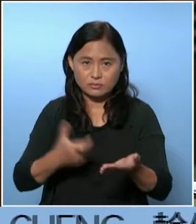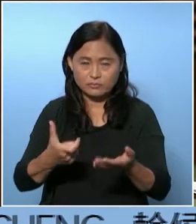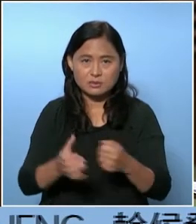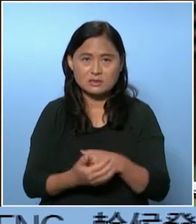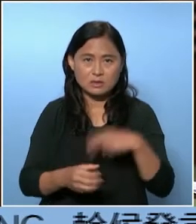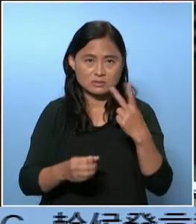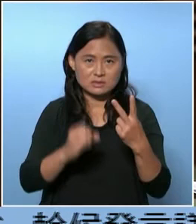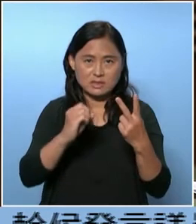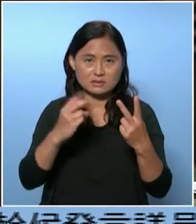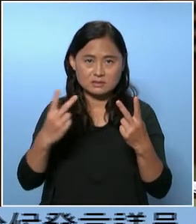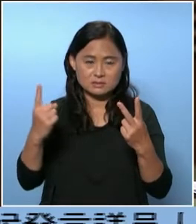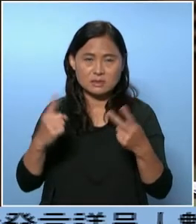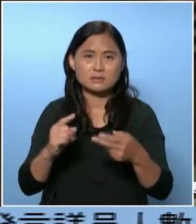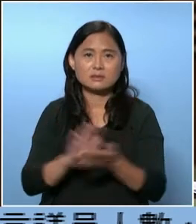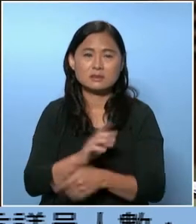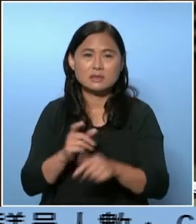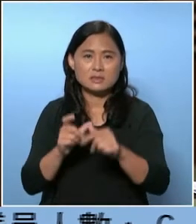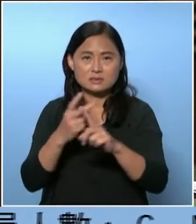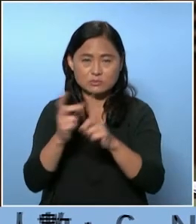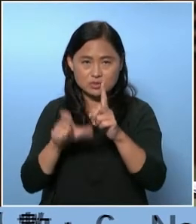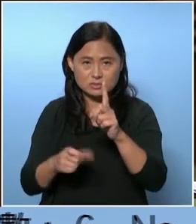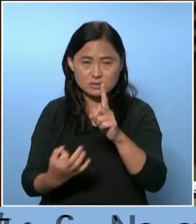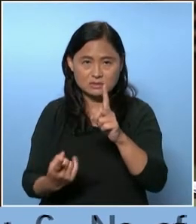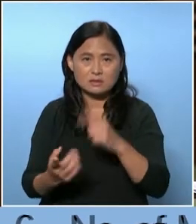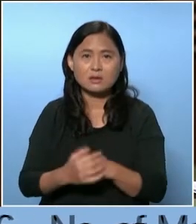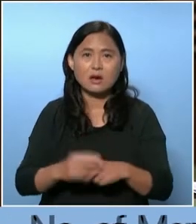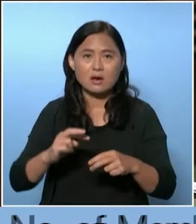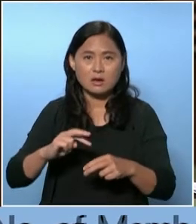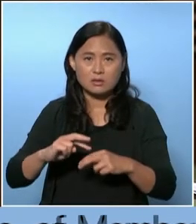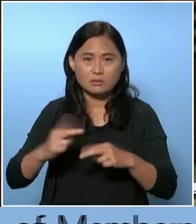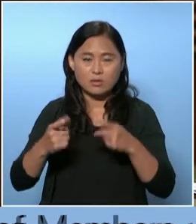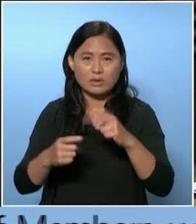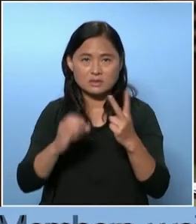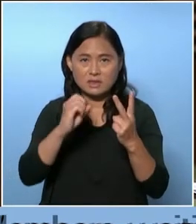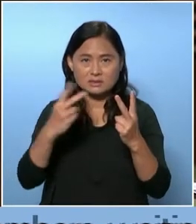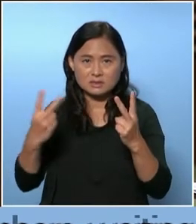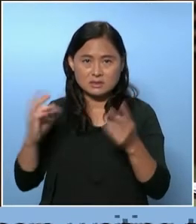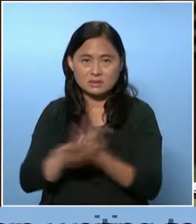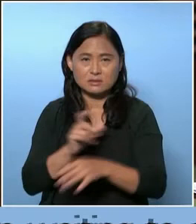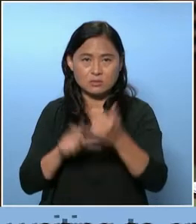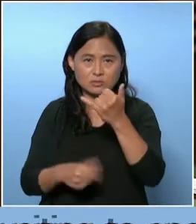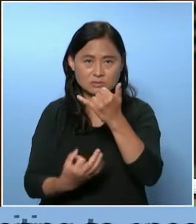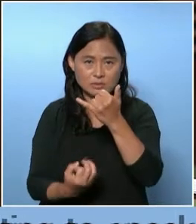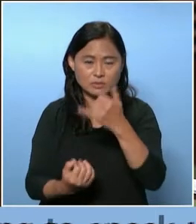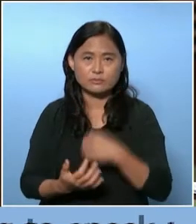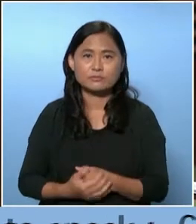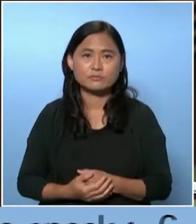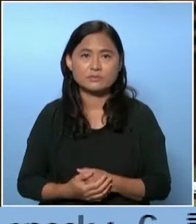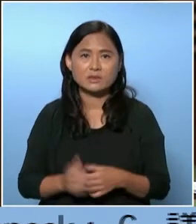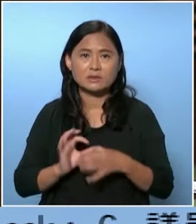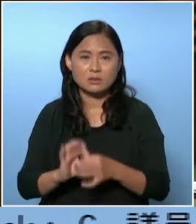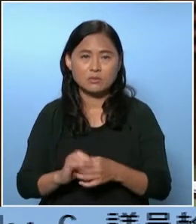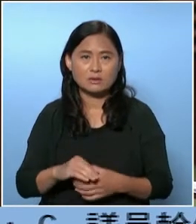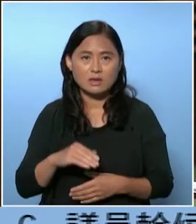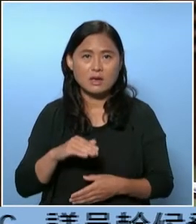2021年的12月31日呢，是改為2022年的6月30日。這兩項都是關乎